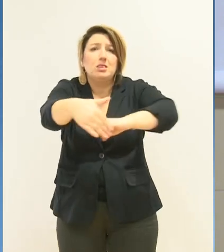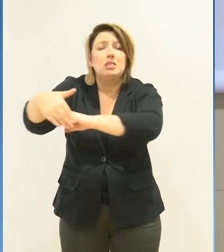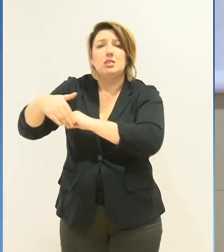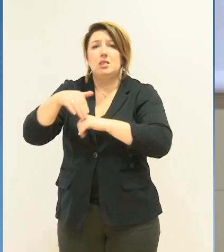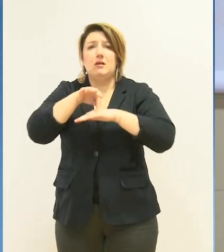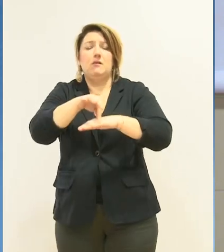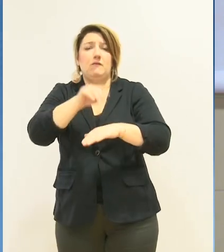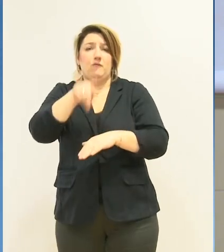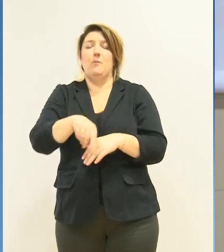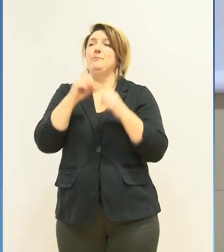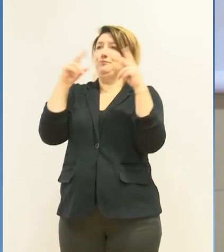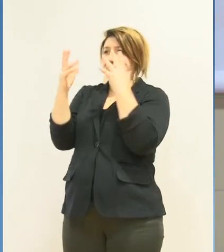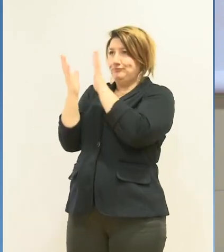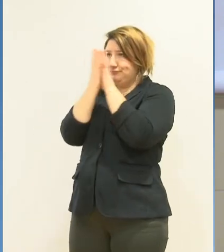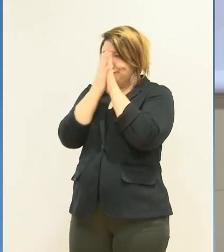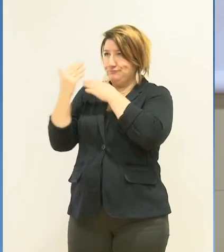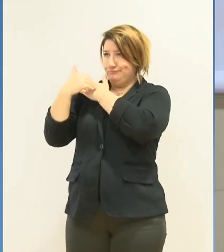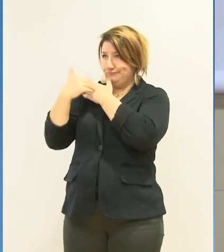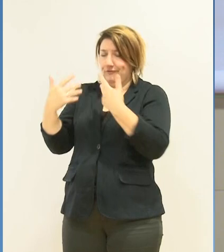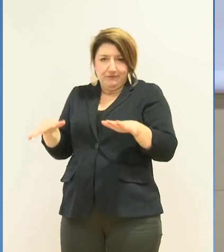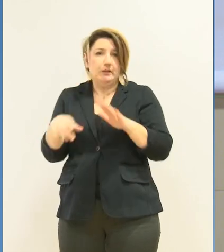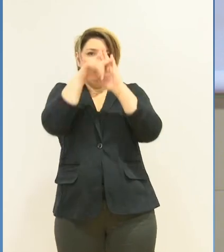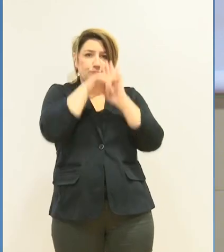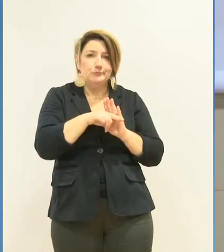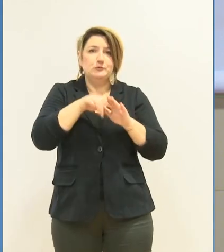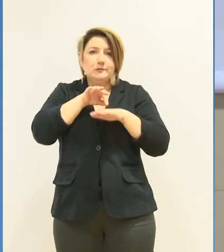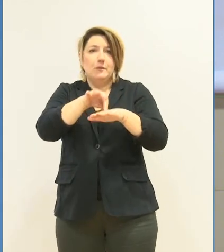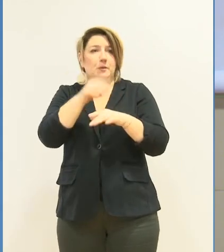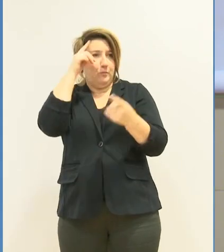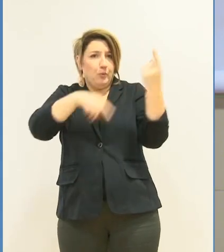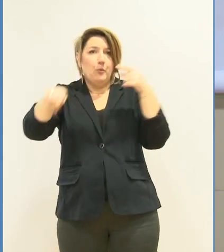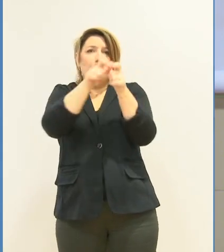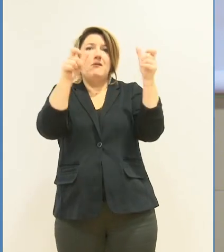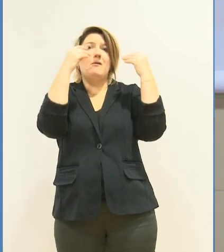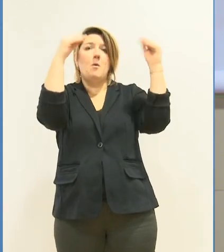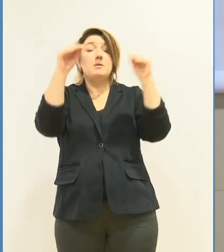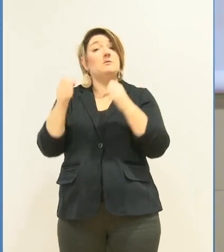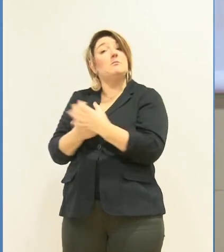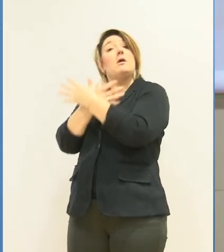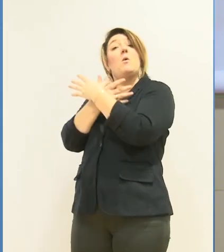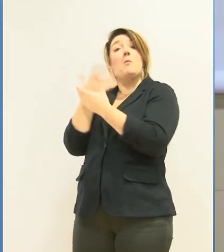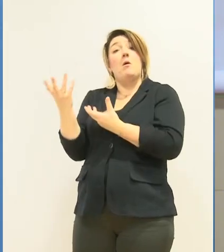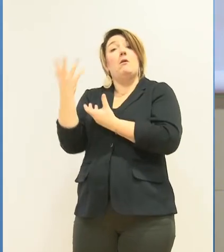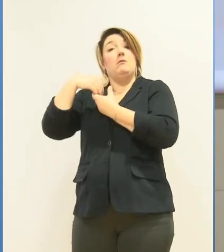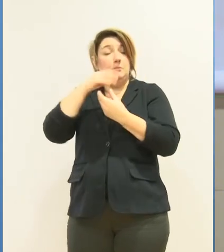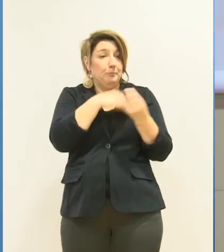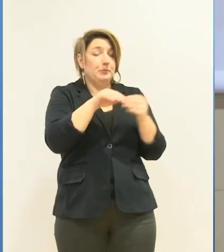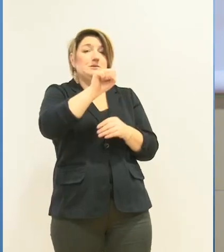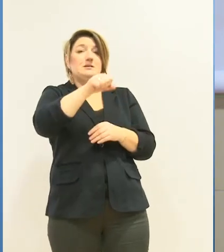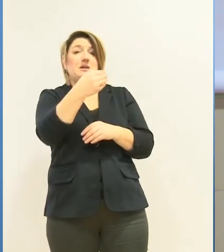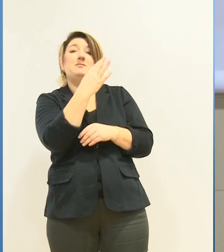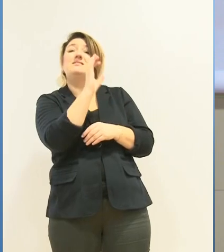décidé de mettre rapidement en place un panel de mesures d'accompagnement du commerce avec la métropole et le syndicat mixte des transports en commun